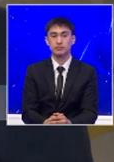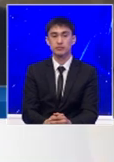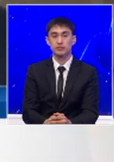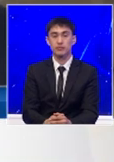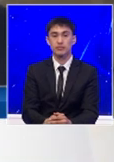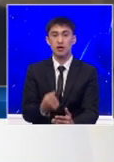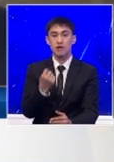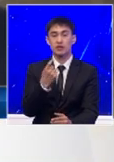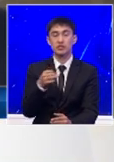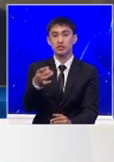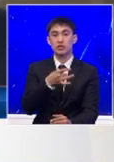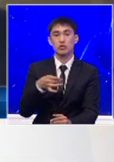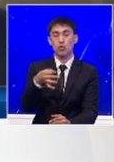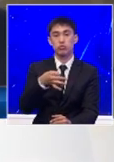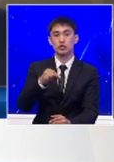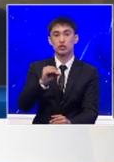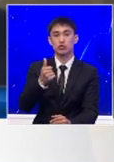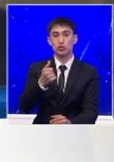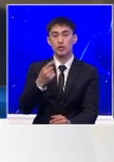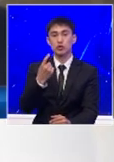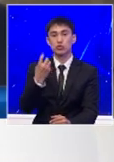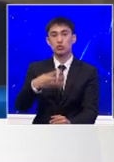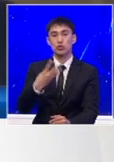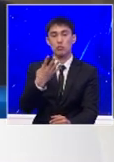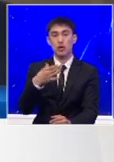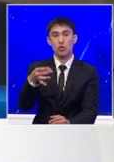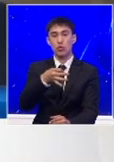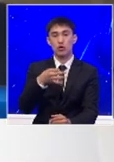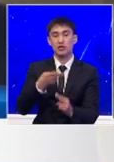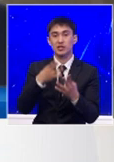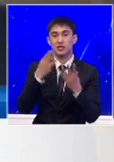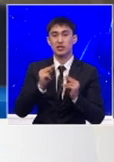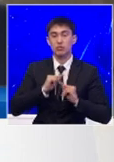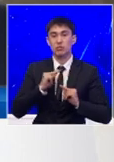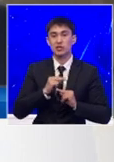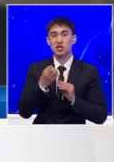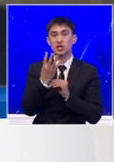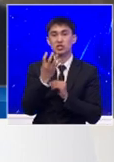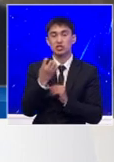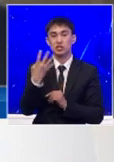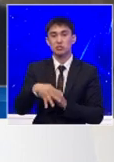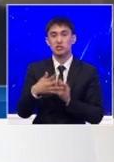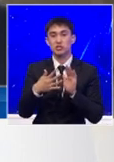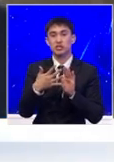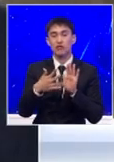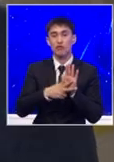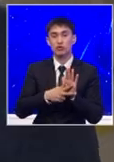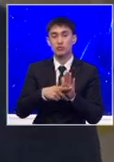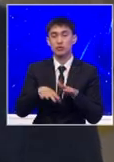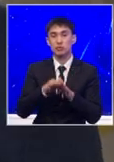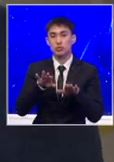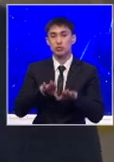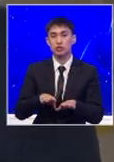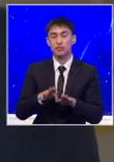в 11 регионах области житсу 145 округах в этот день работали 458 избирательных